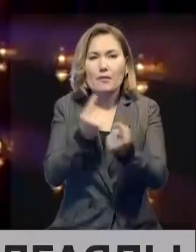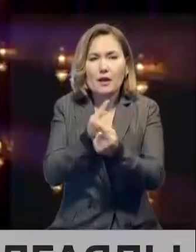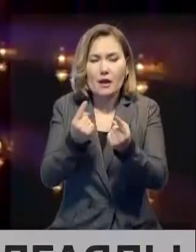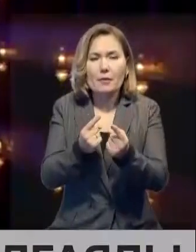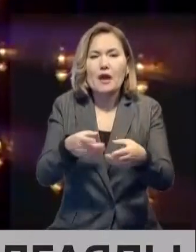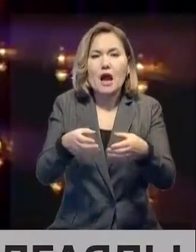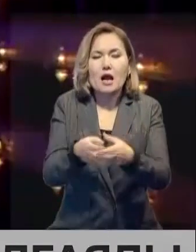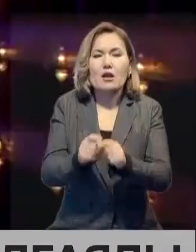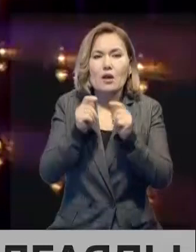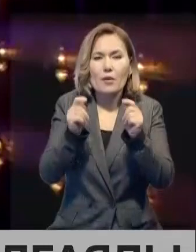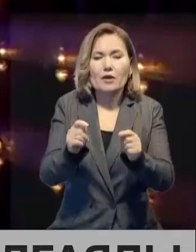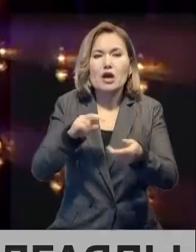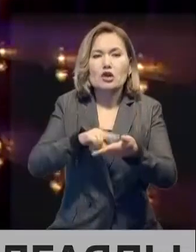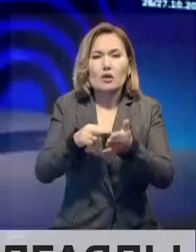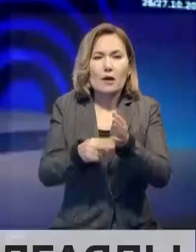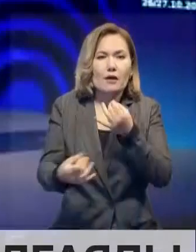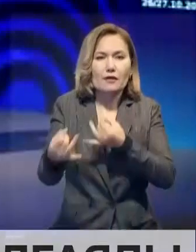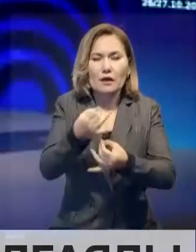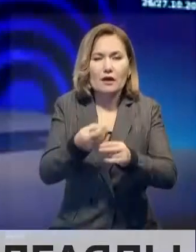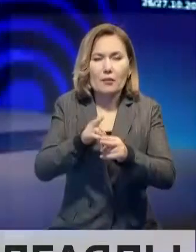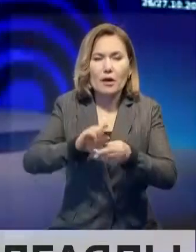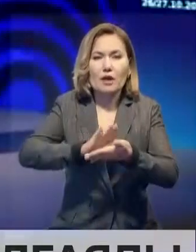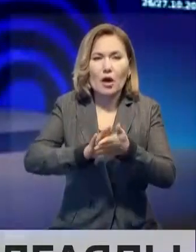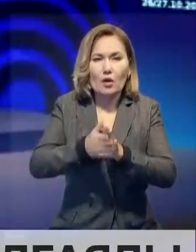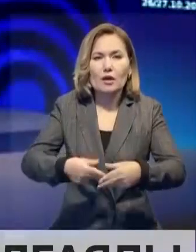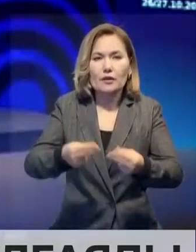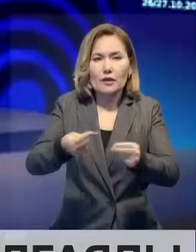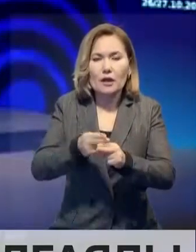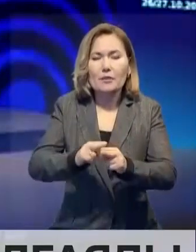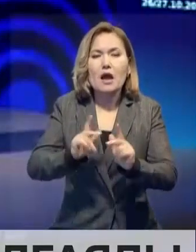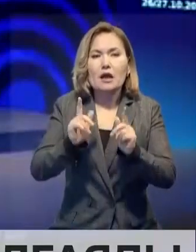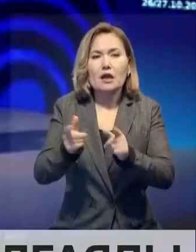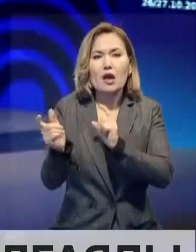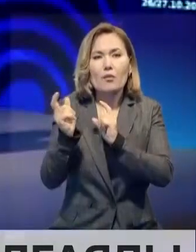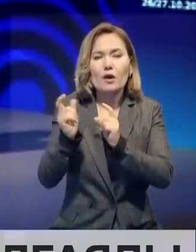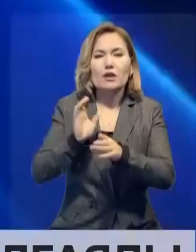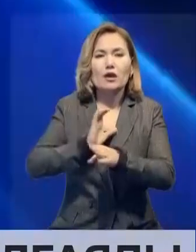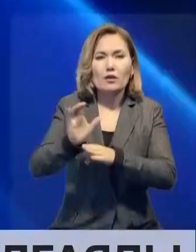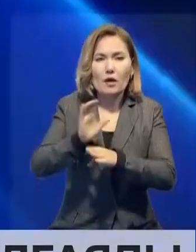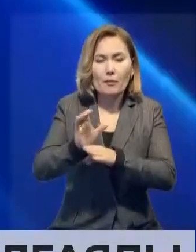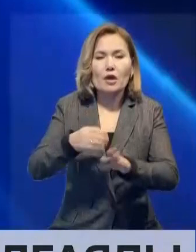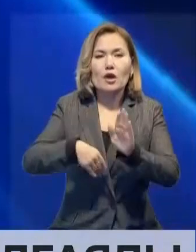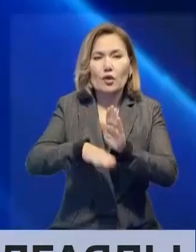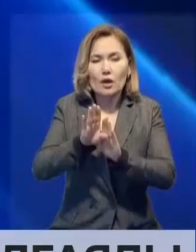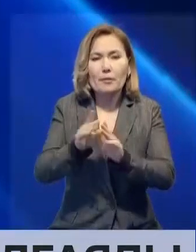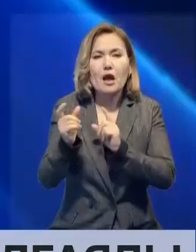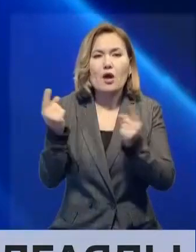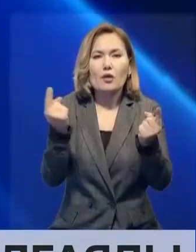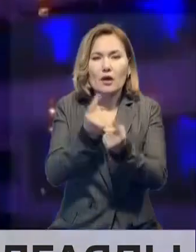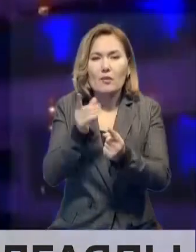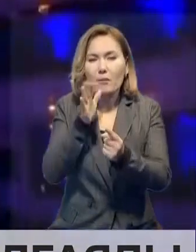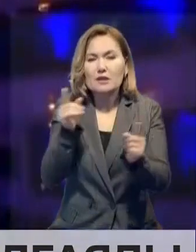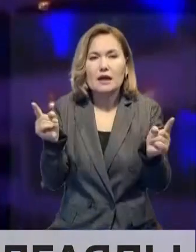бірлескен кәсіпорын құру жобасын талқылап, ортақ шартқа қол қойды. Бұл келісім жүк жөнелту рәсімдерін жеңілдетіп, жеткізу мерзімін